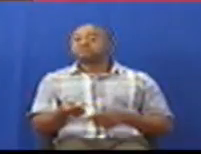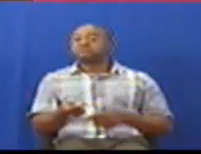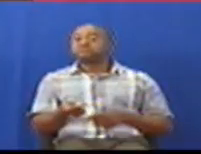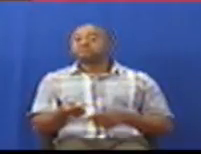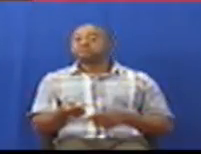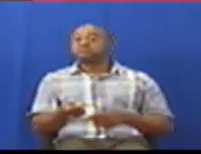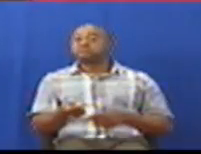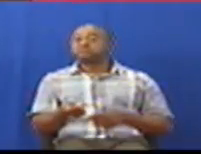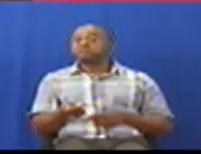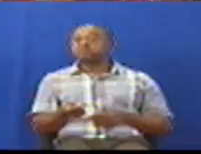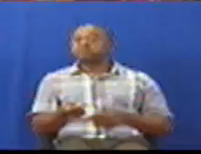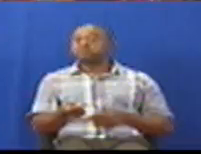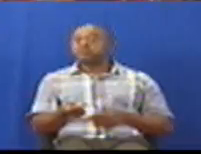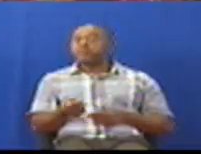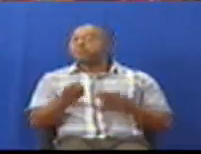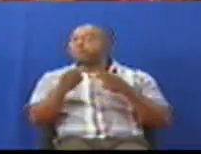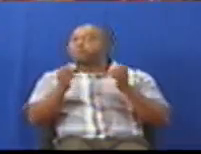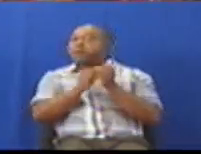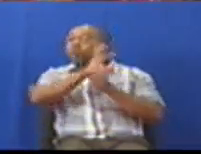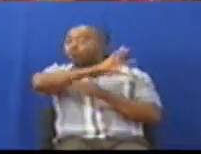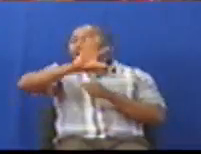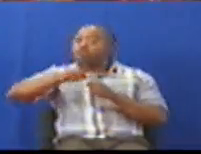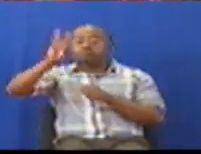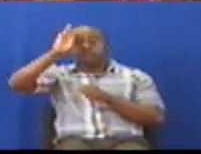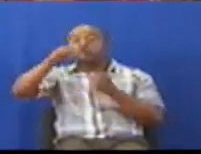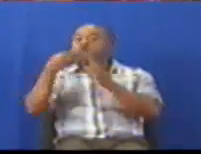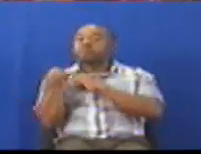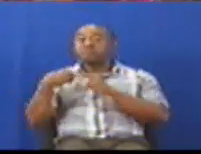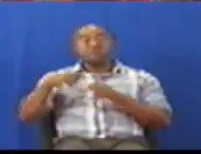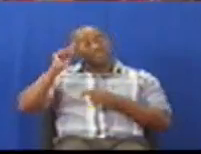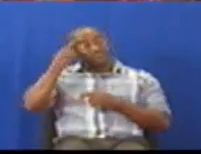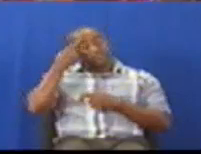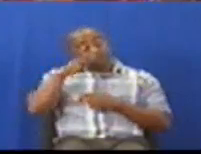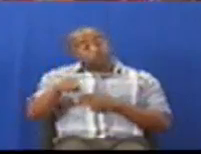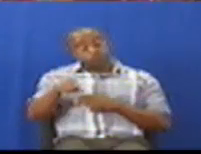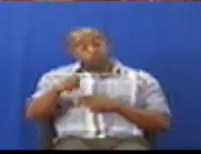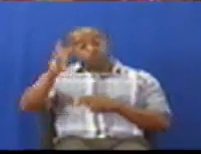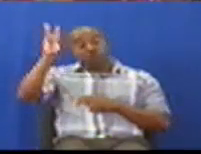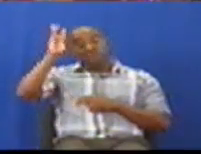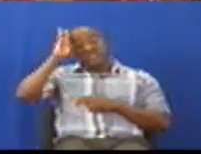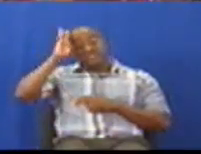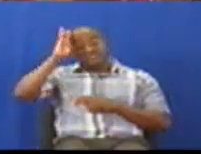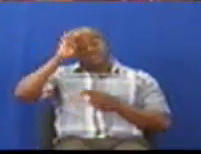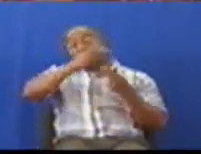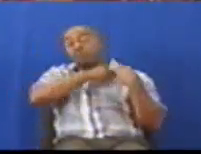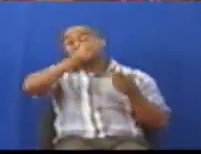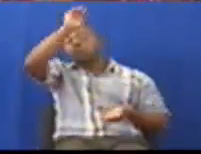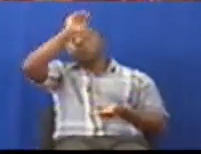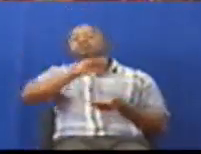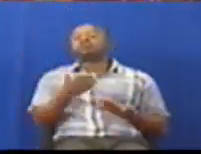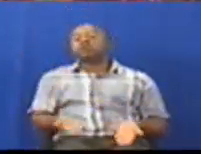Taarifa. Gharama zote ziko kwa mzazi. Mimi nilizani kwamba mzazi huyu akupunguzie majukumu